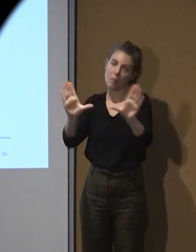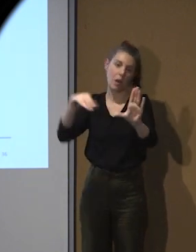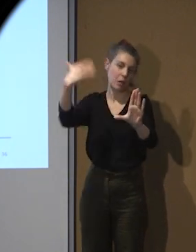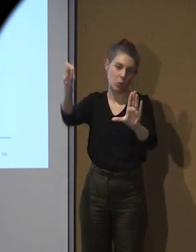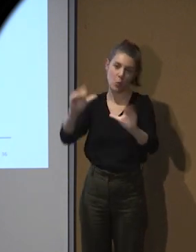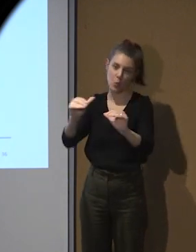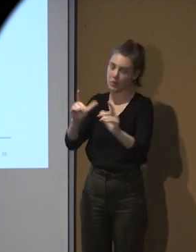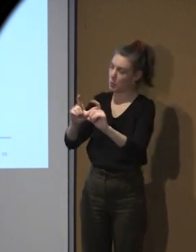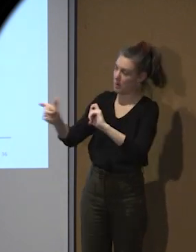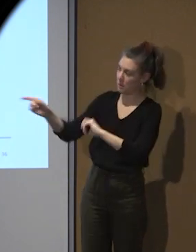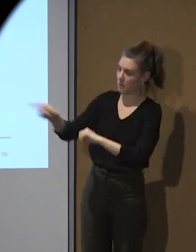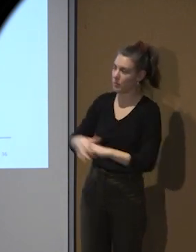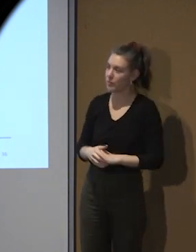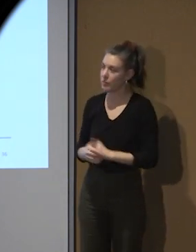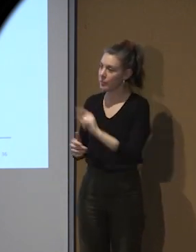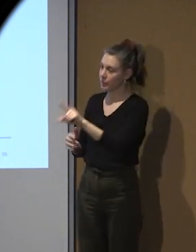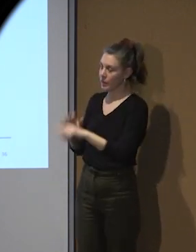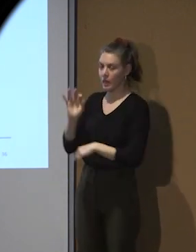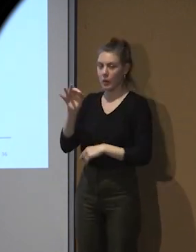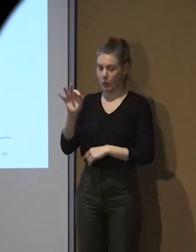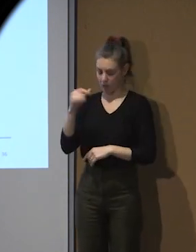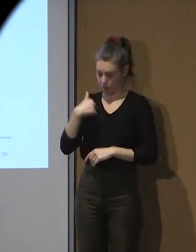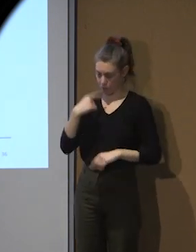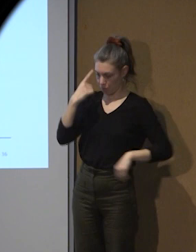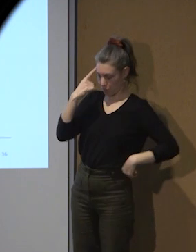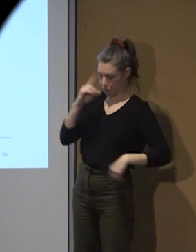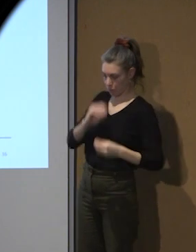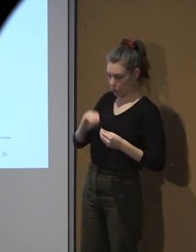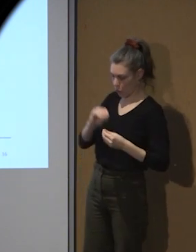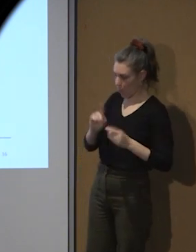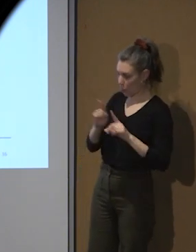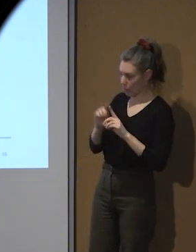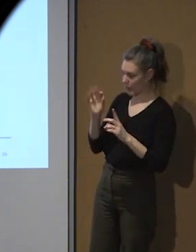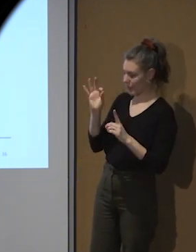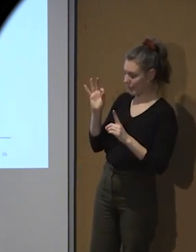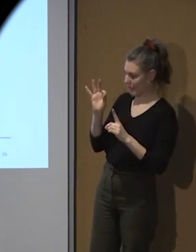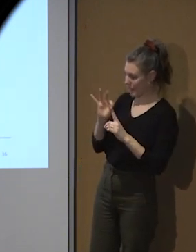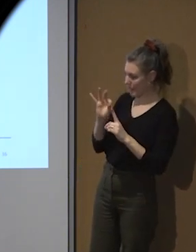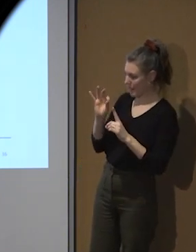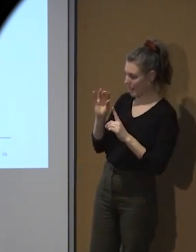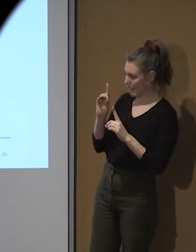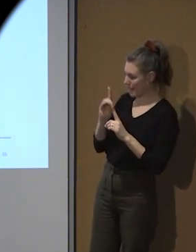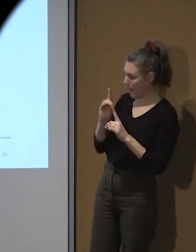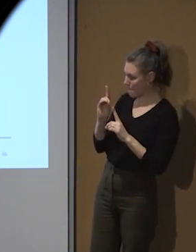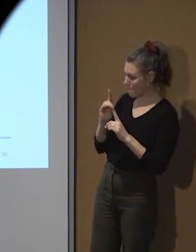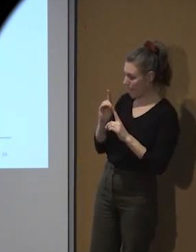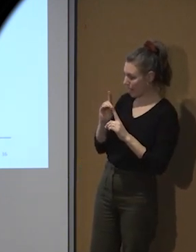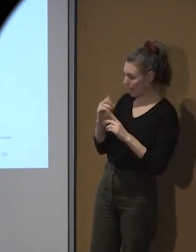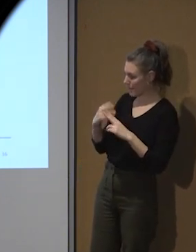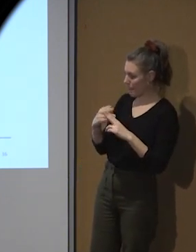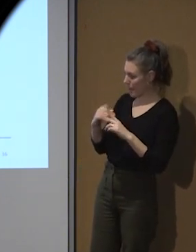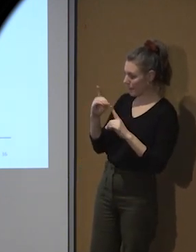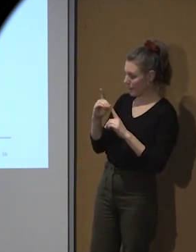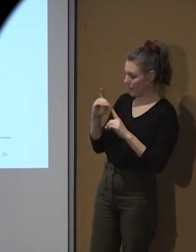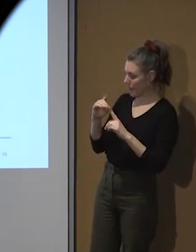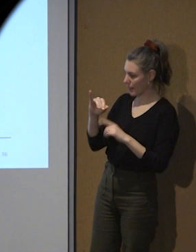Alors, c'est pour rebondir un peu avec la question de monsieur, d'abord. Et pour le diabète insipide, est-ce qu'il y a aussi les mêmes conséquences?